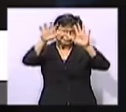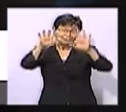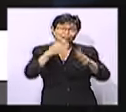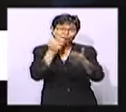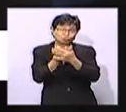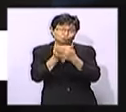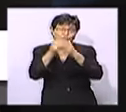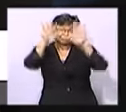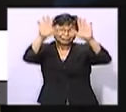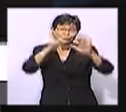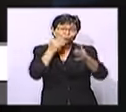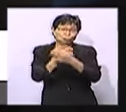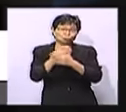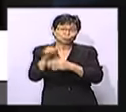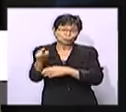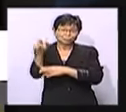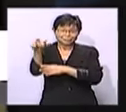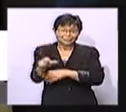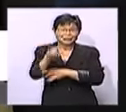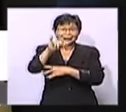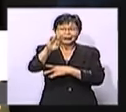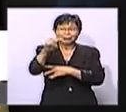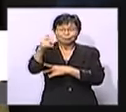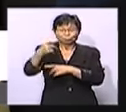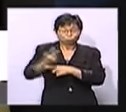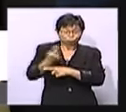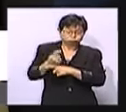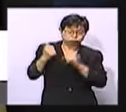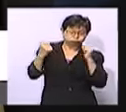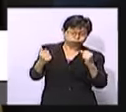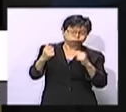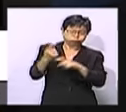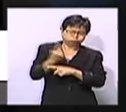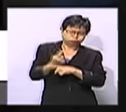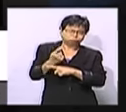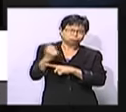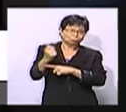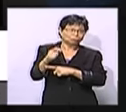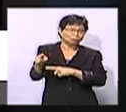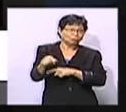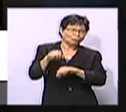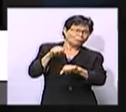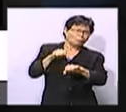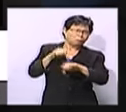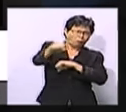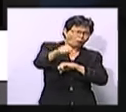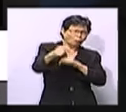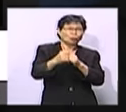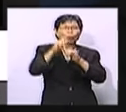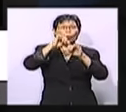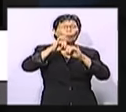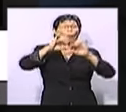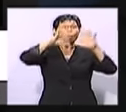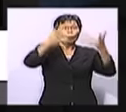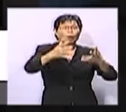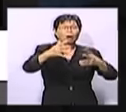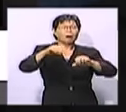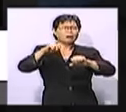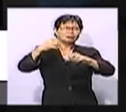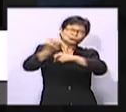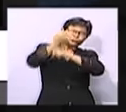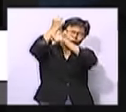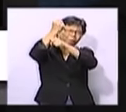good because he have training and then he have already sparring with the world champion. So I